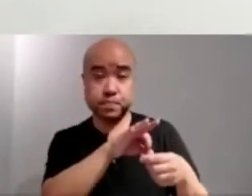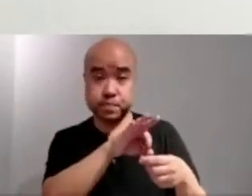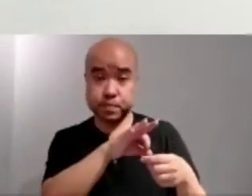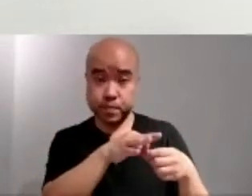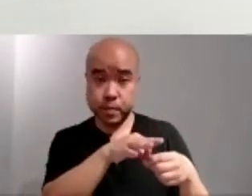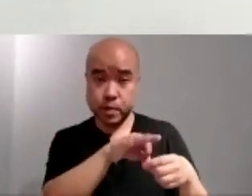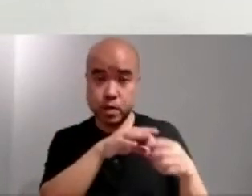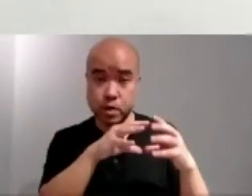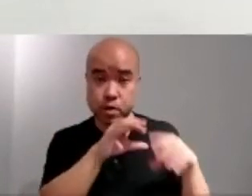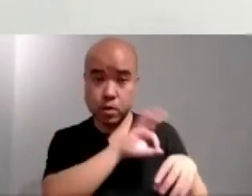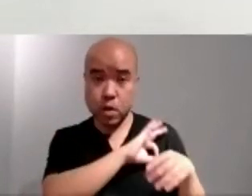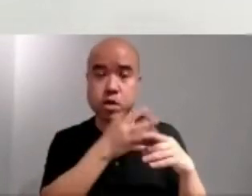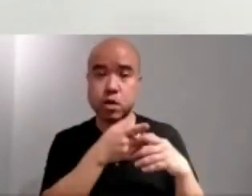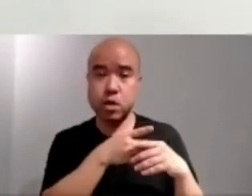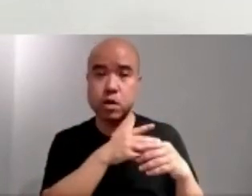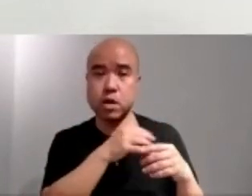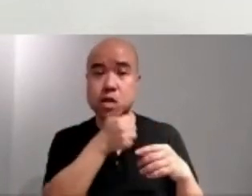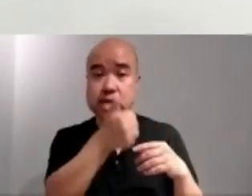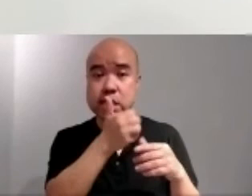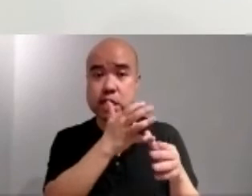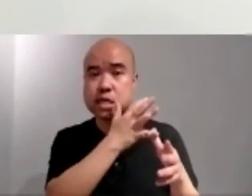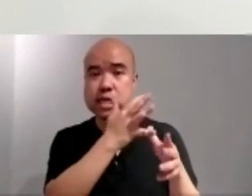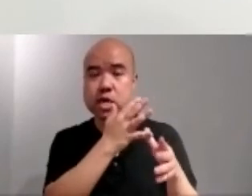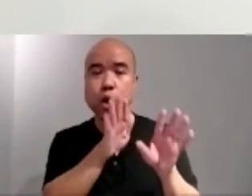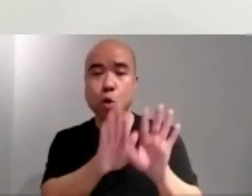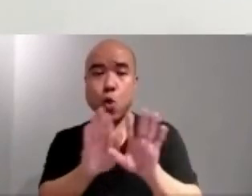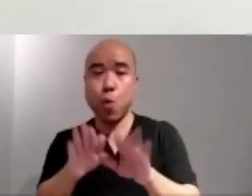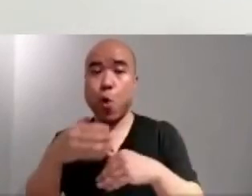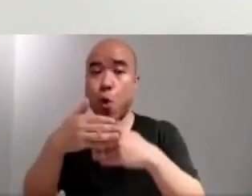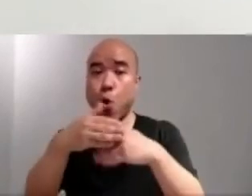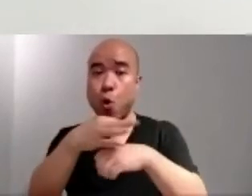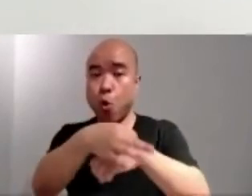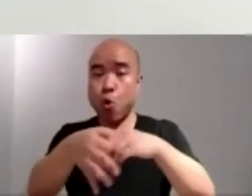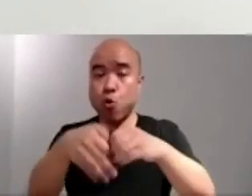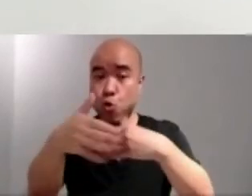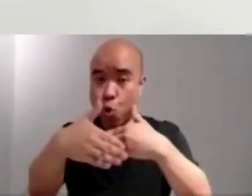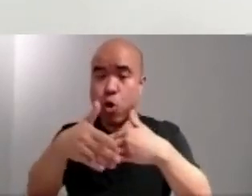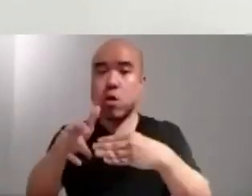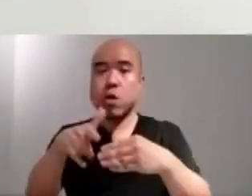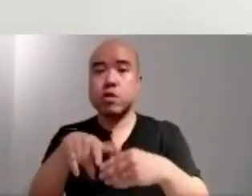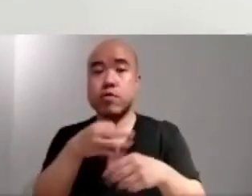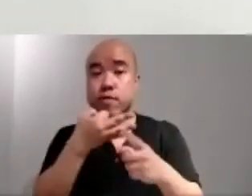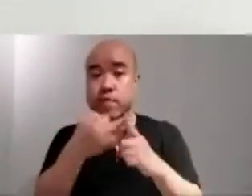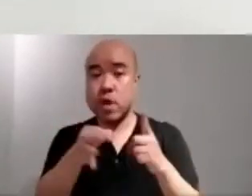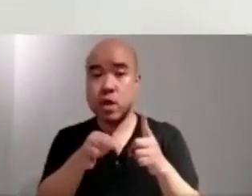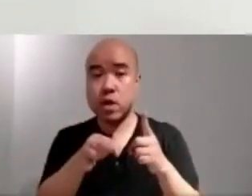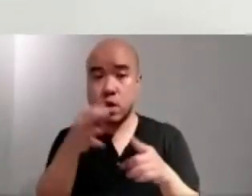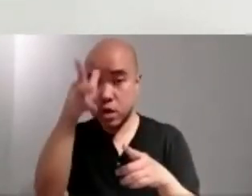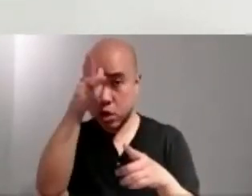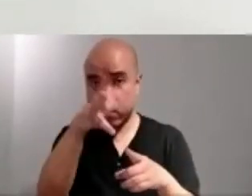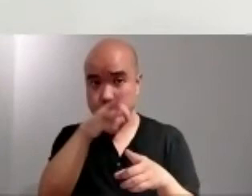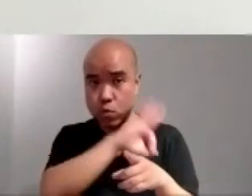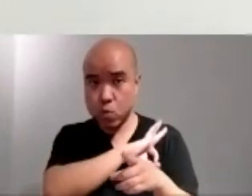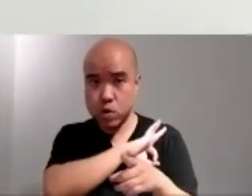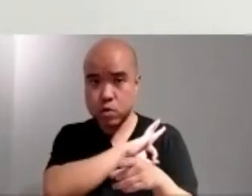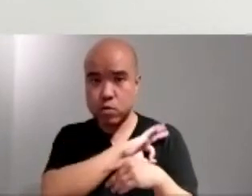海外啦，同埋本地嘅 NGO 做筹款嘅。咁啊，我哋之前准备咗少少嘅片段，大家可以睇下，之后我再分享